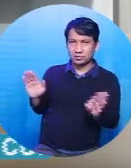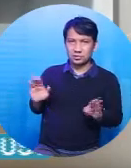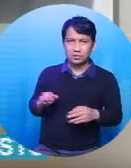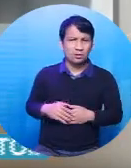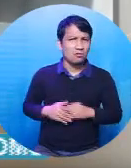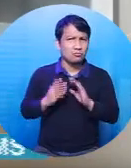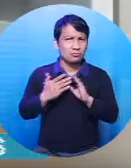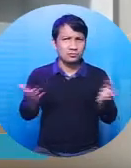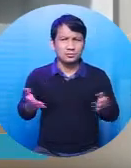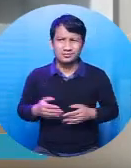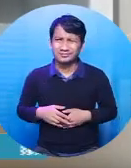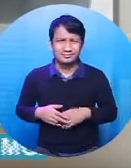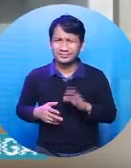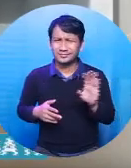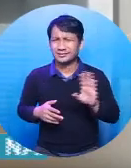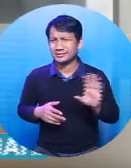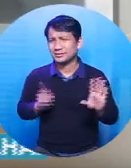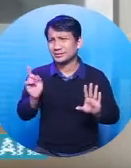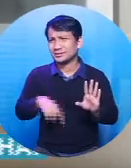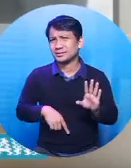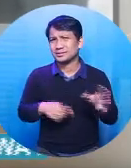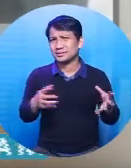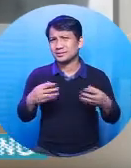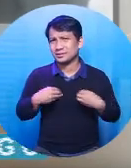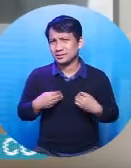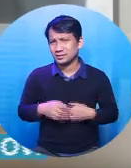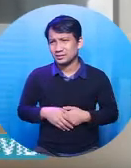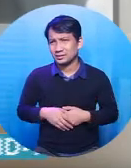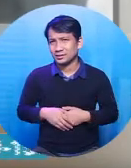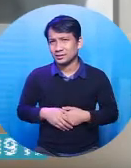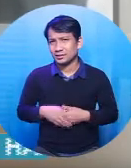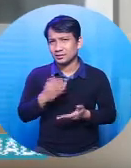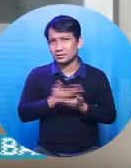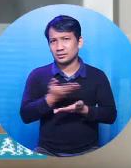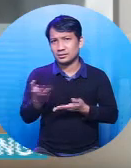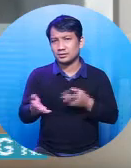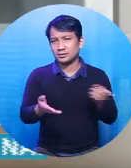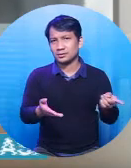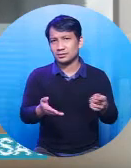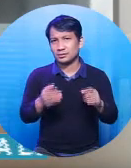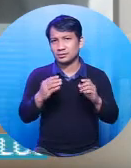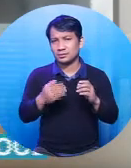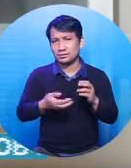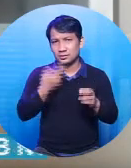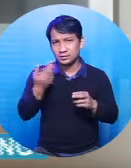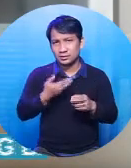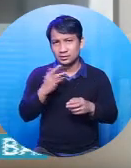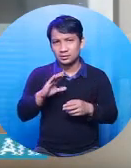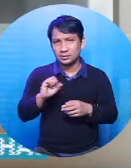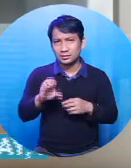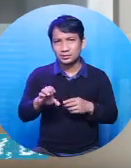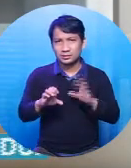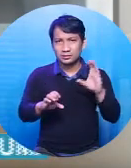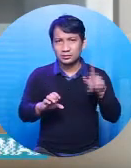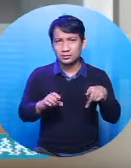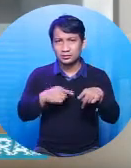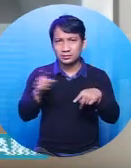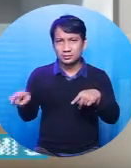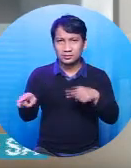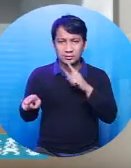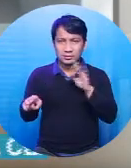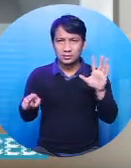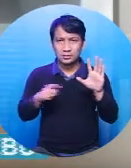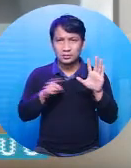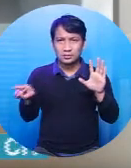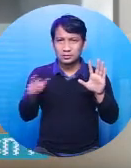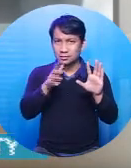ganun? Wala, hindi po, tinanggap po namin yun eh. Bumili nga po si Papa ng bigas noon, tas nung cellphone ni Kuya, yung promise po kasi